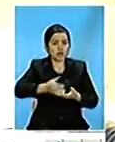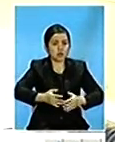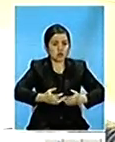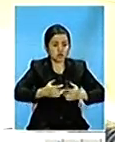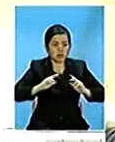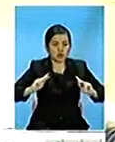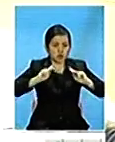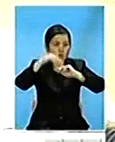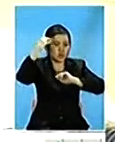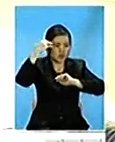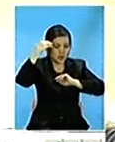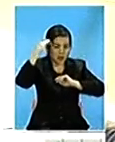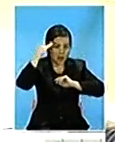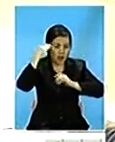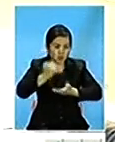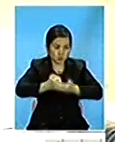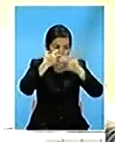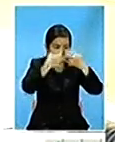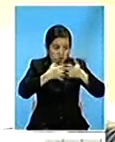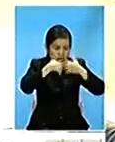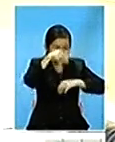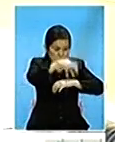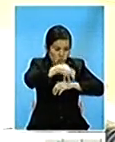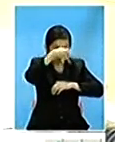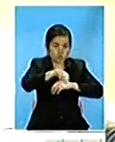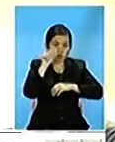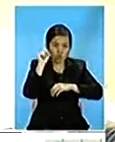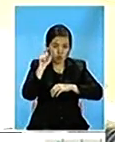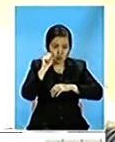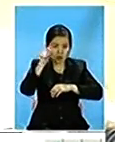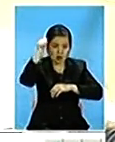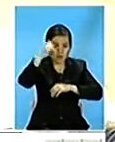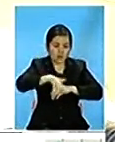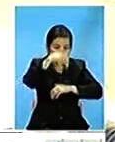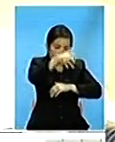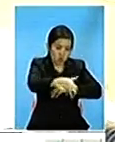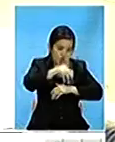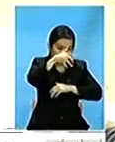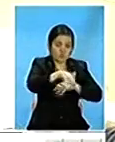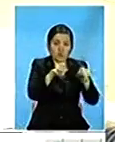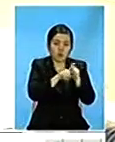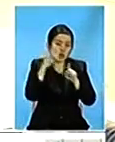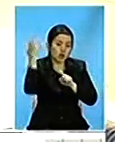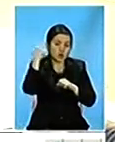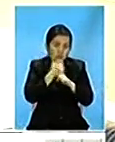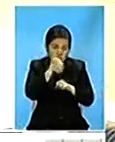ส่งเครื่องจักรไปช่วยมากขึ้นนะครับแล้วค่อยขุดเป็นห้วงเป็นวังอย่างที่เคยมาจะได้ไหม